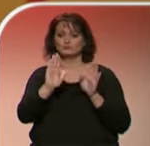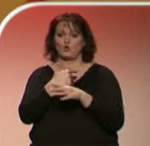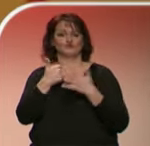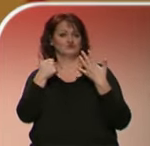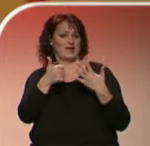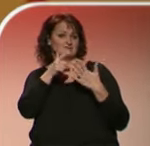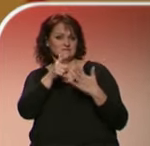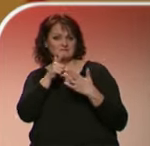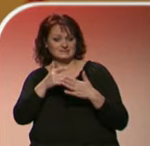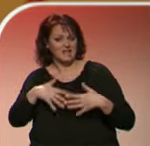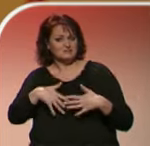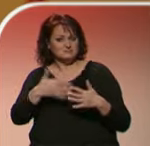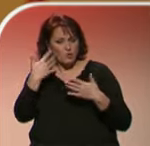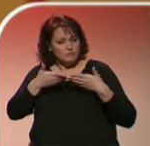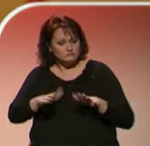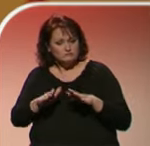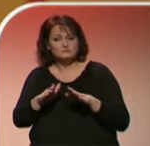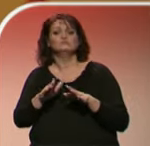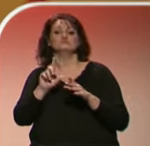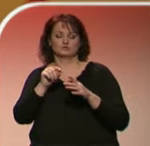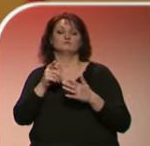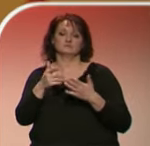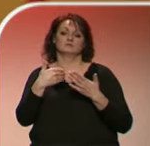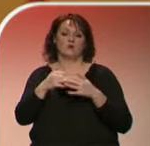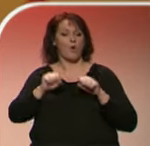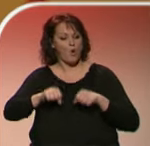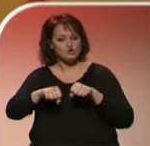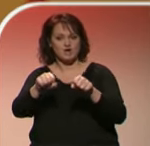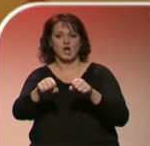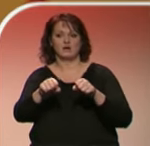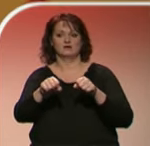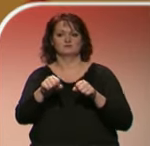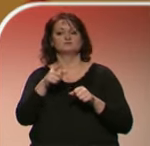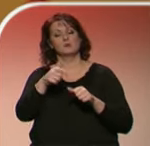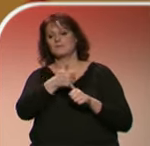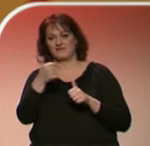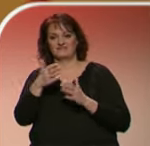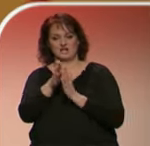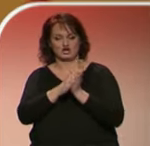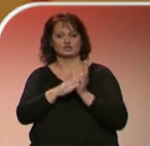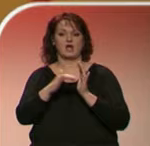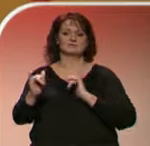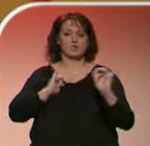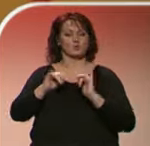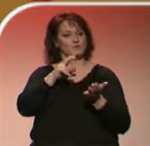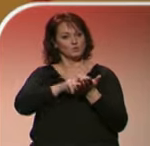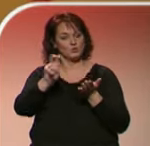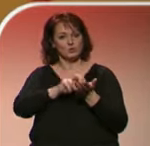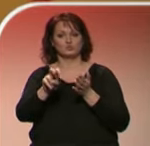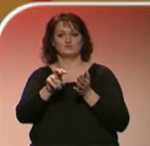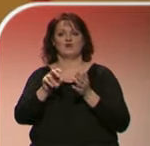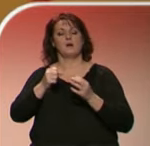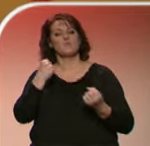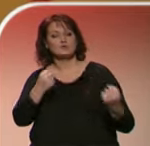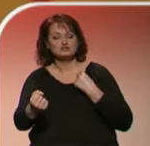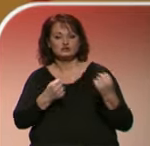protože pravidelné procházky. Takže máme program ten jakoby prvotně sportovní chůze s kočárkem a posilování aktivním u kočárku, s kočárkem,